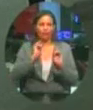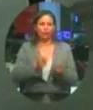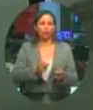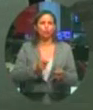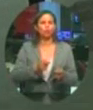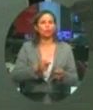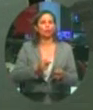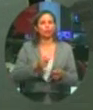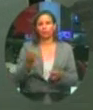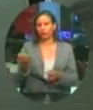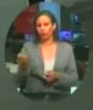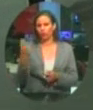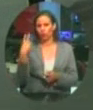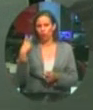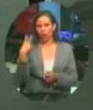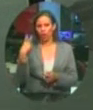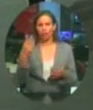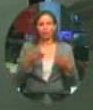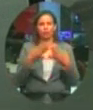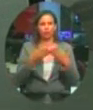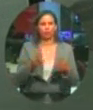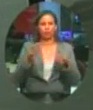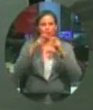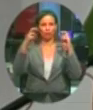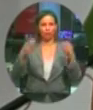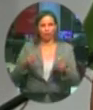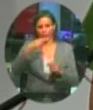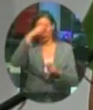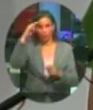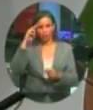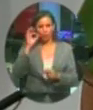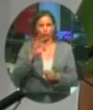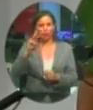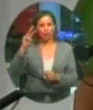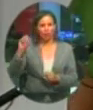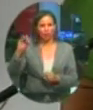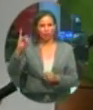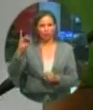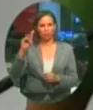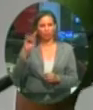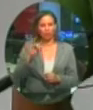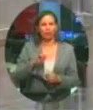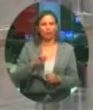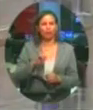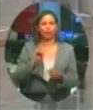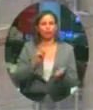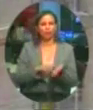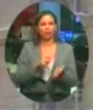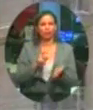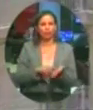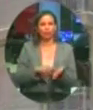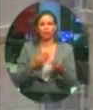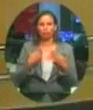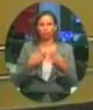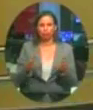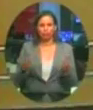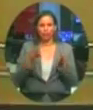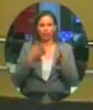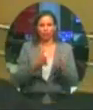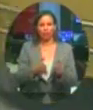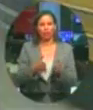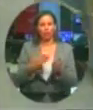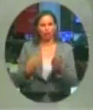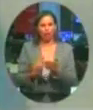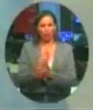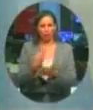לפני כשבועיים באמצעות עמותת ההורים של מיקי. בין הדרישות שלהם הדרישה להורות על פתיחת מחלקה המטו-אונקולוגית